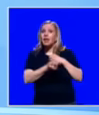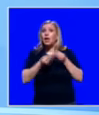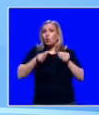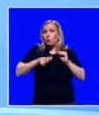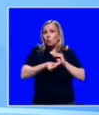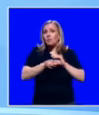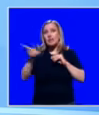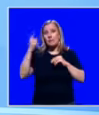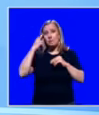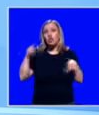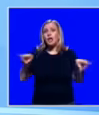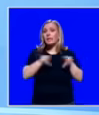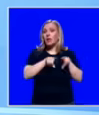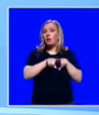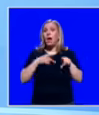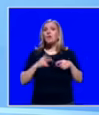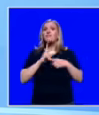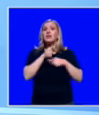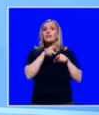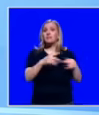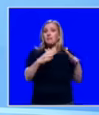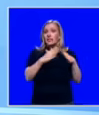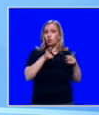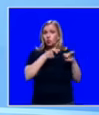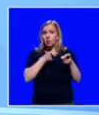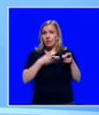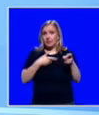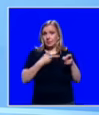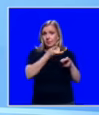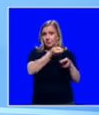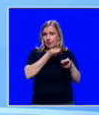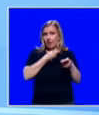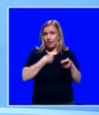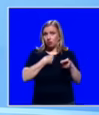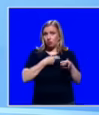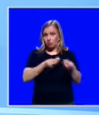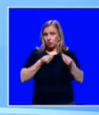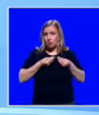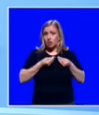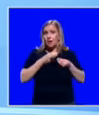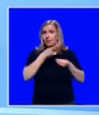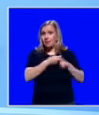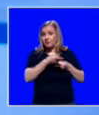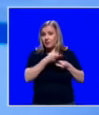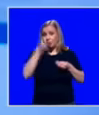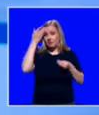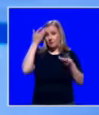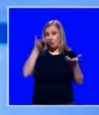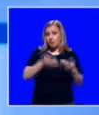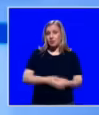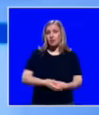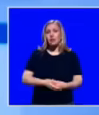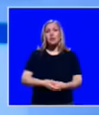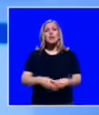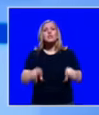начин. Ако аз вляза във вас оръжие и ви поискам да дадете нещо, ще го дадете ли? И вие ще сте виновна после заедно с мен. И Великобритания ли се